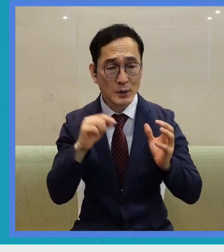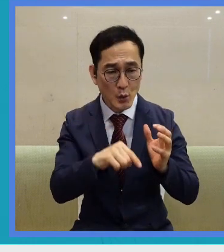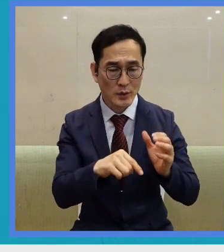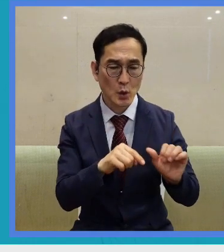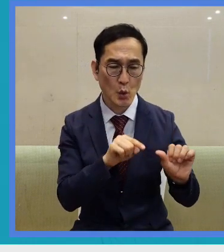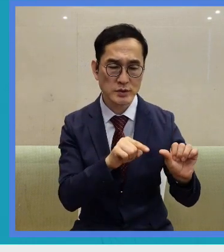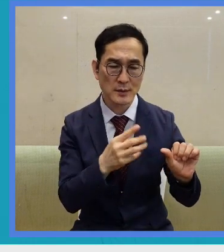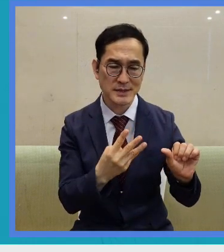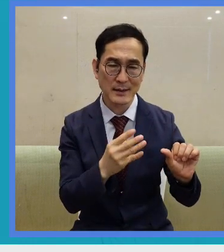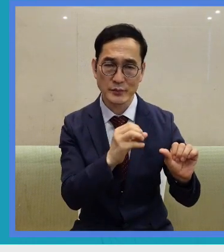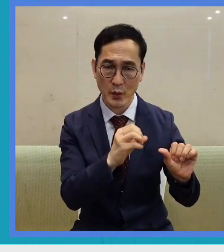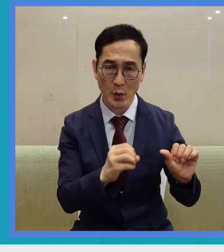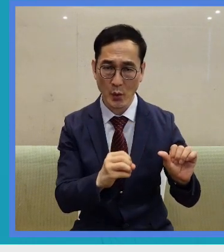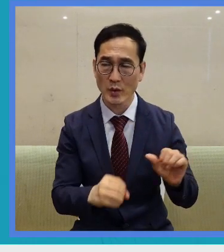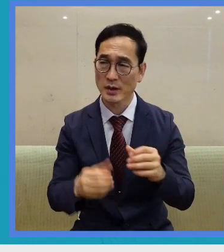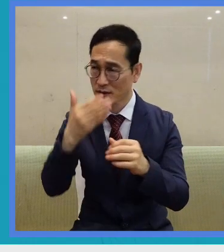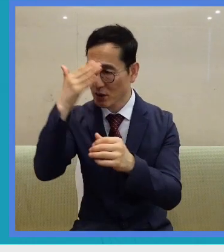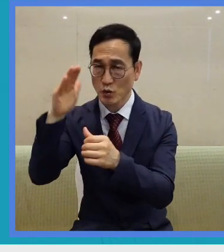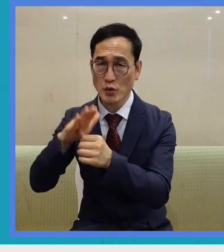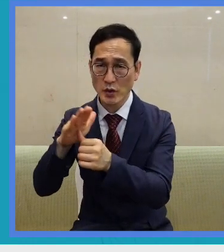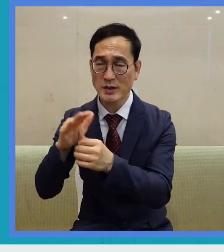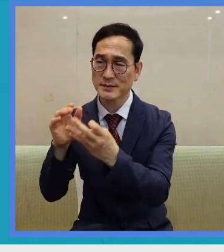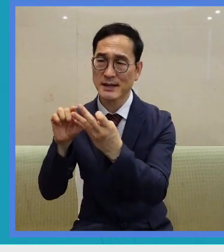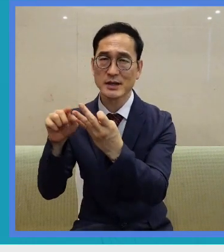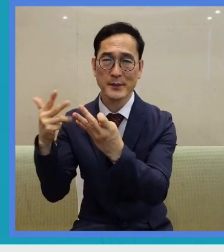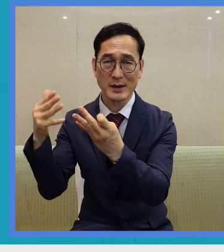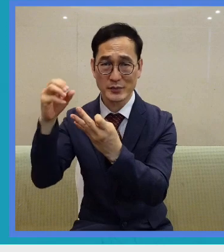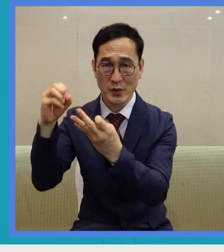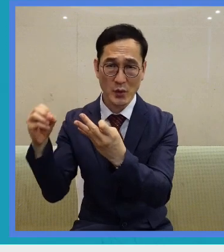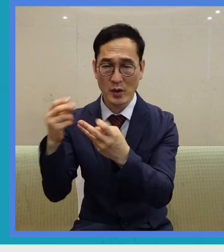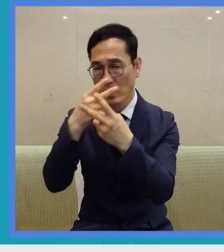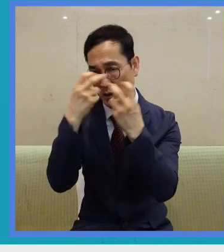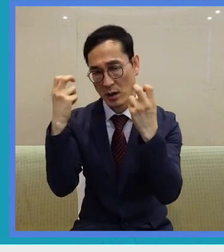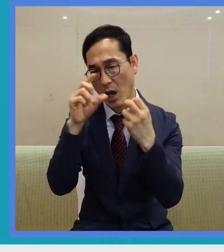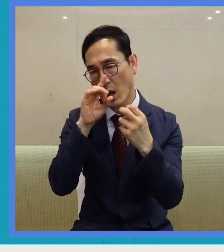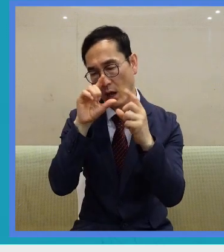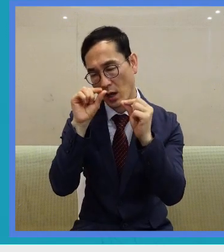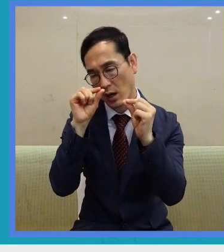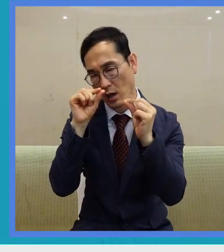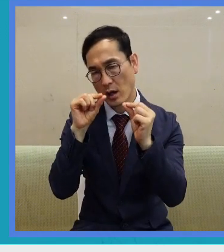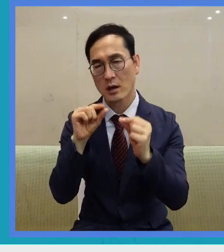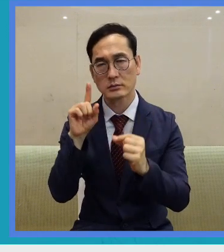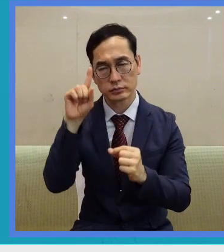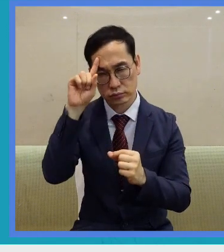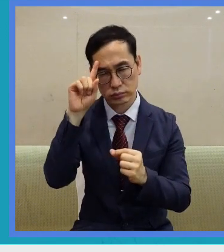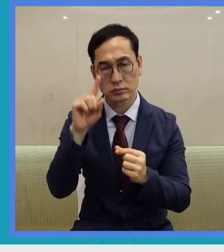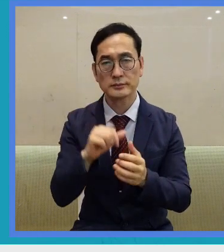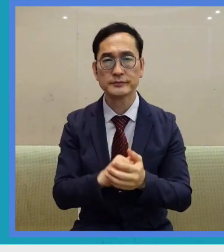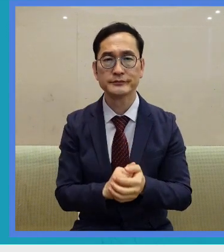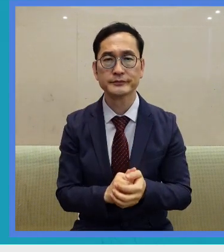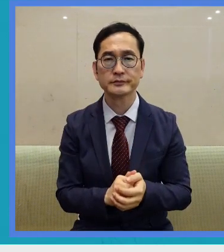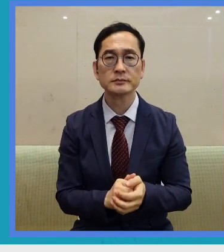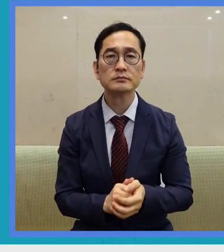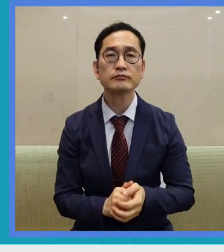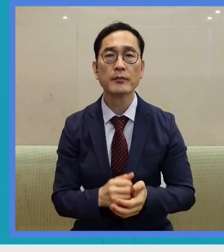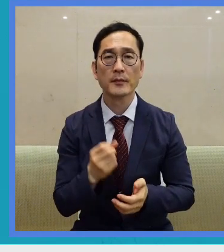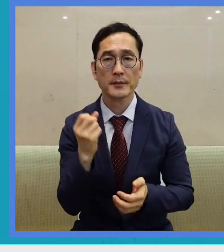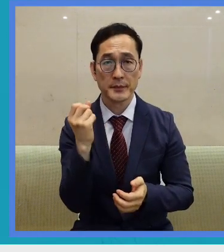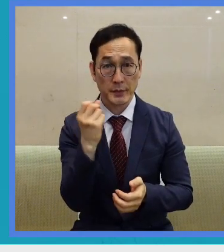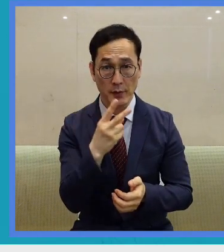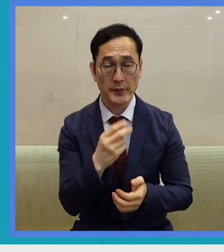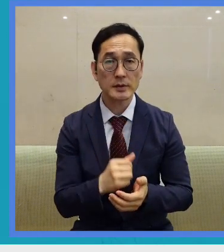그리고 청소년에서는 13.8%가 수면 이상을 보고했습니다. 굉장히 높은 퍼센트이고요. 또한 가장 문제가 된